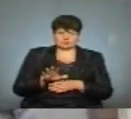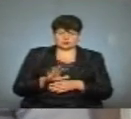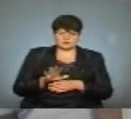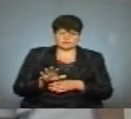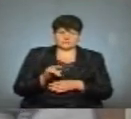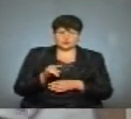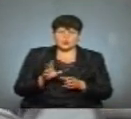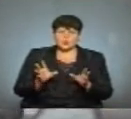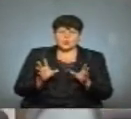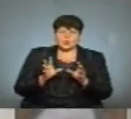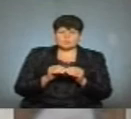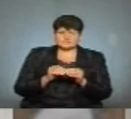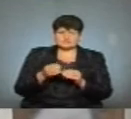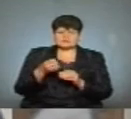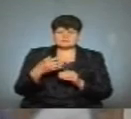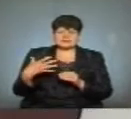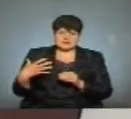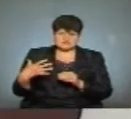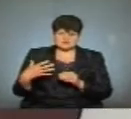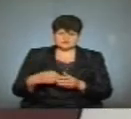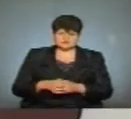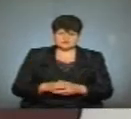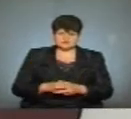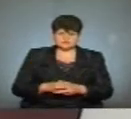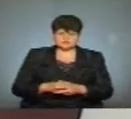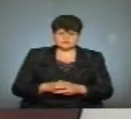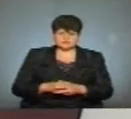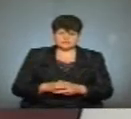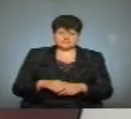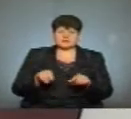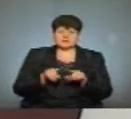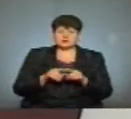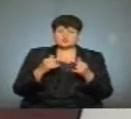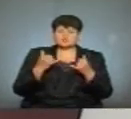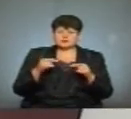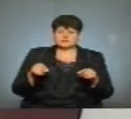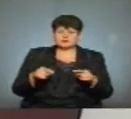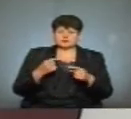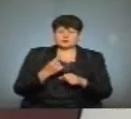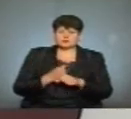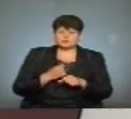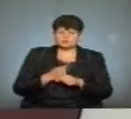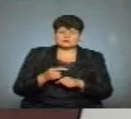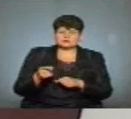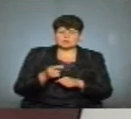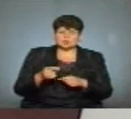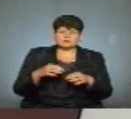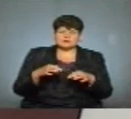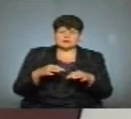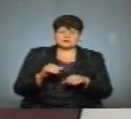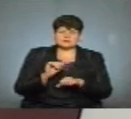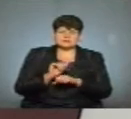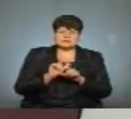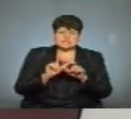Його об'єднуємо з 15-м маршрутом. Також сьогодні відновила роботу Тернопільська автостанція номер